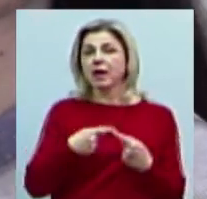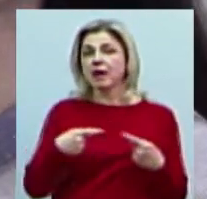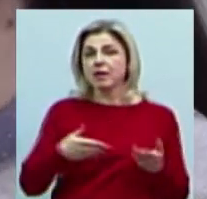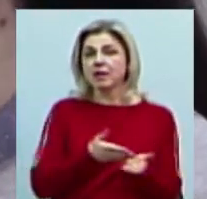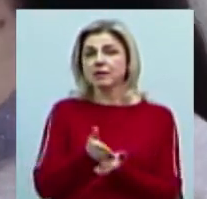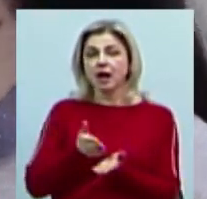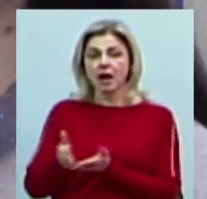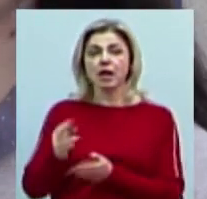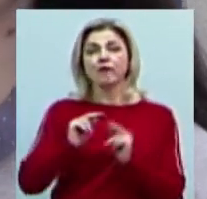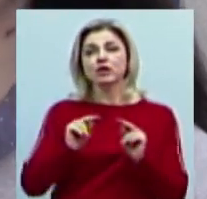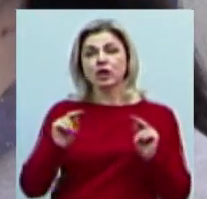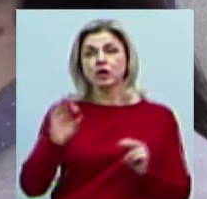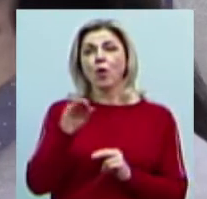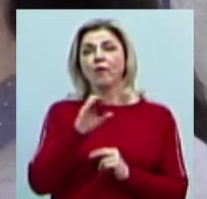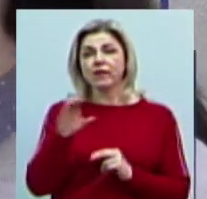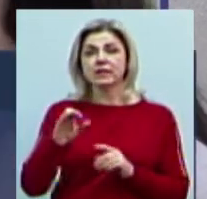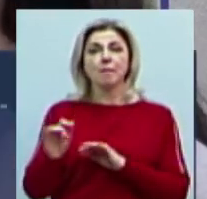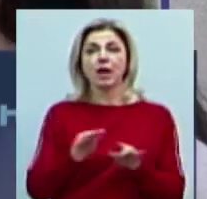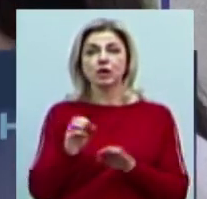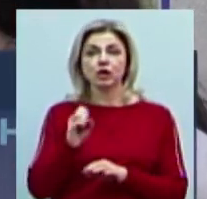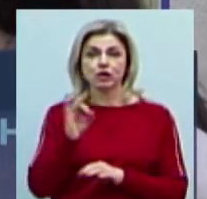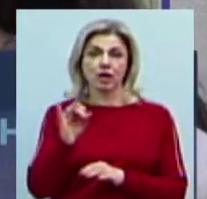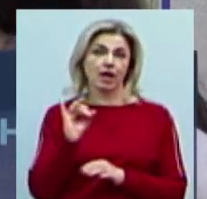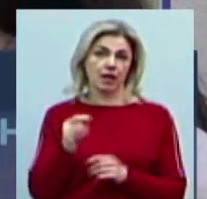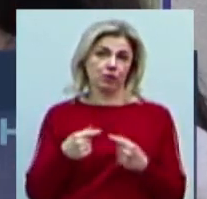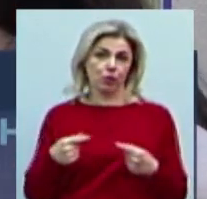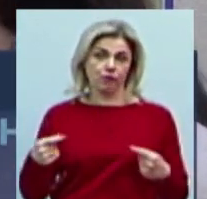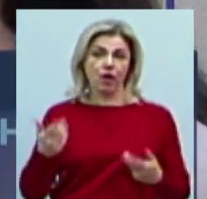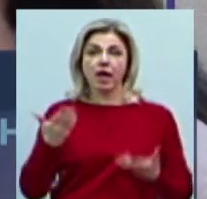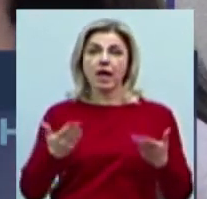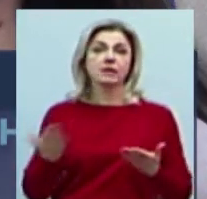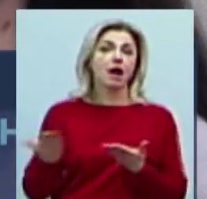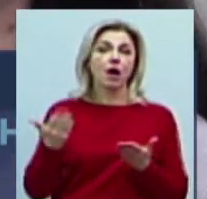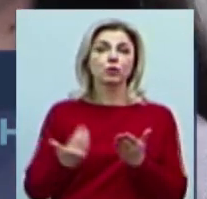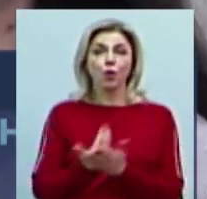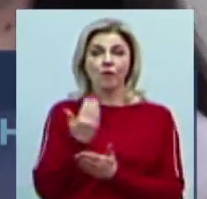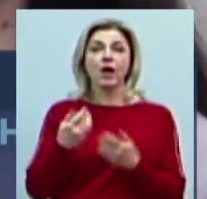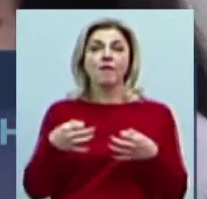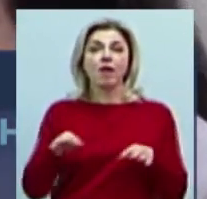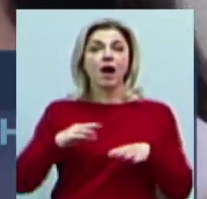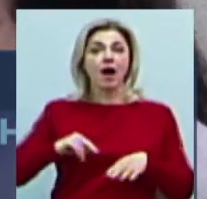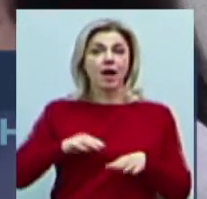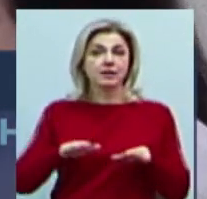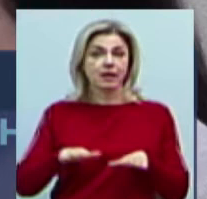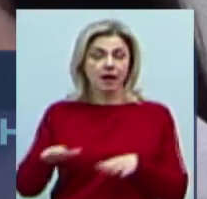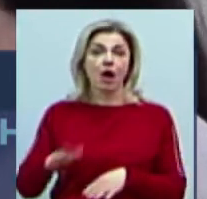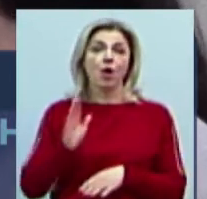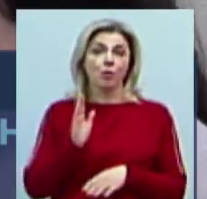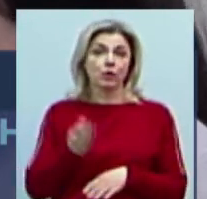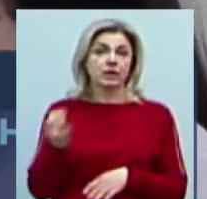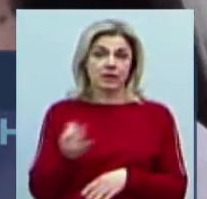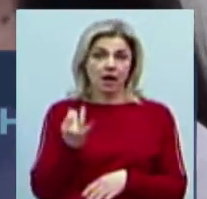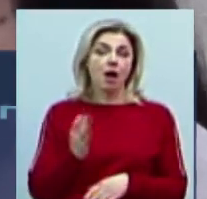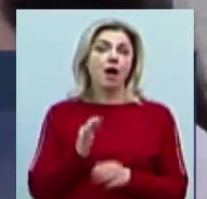вчителем, офіс-менеджером, контент-менеджером. Якщо якась нова вакансія буде, щось цікаве з перспективою розвитку, то